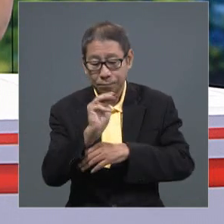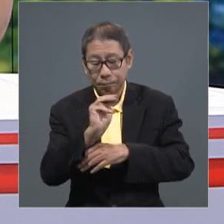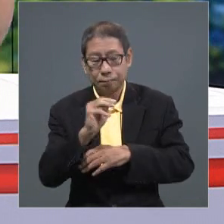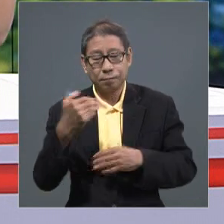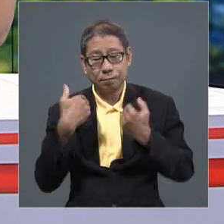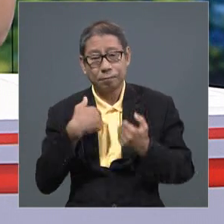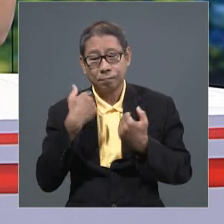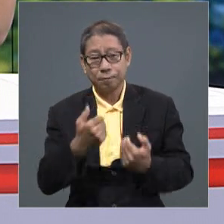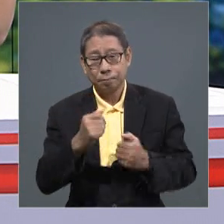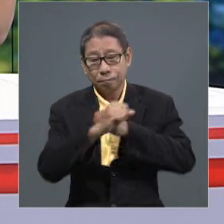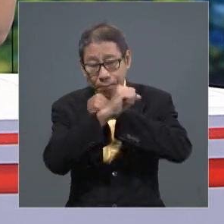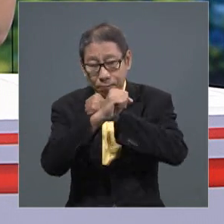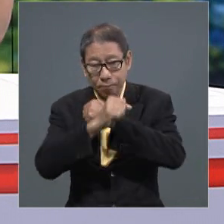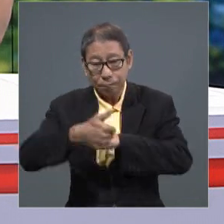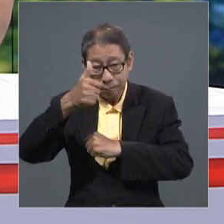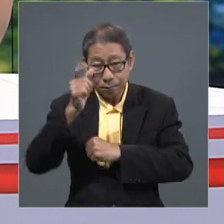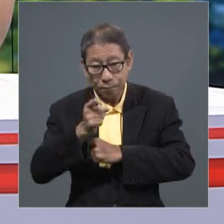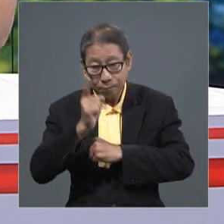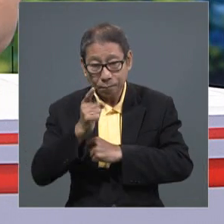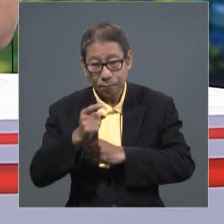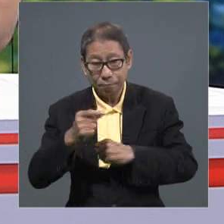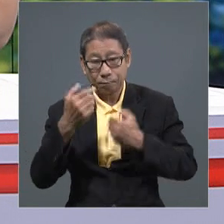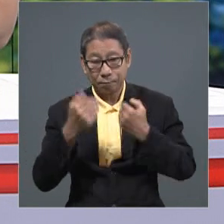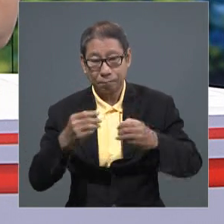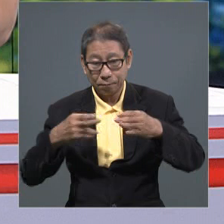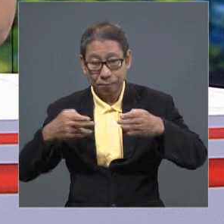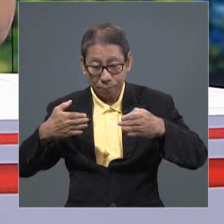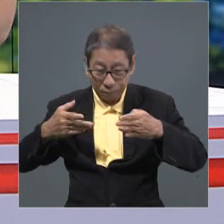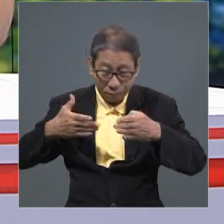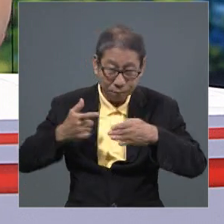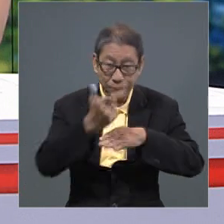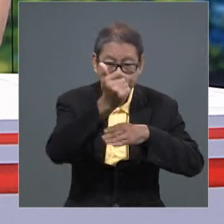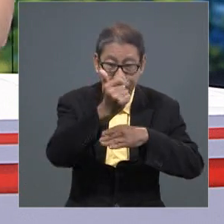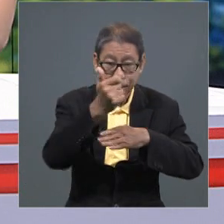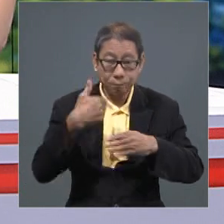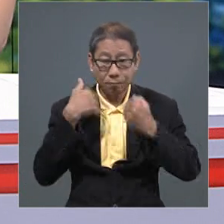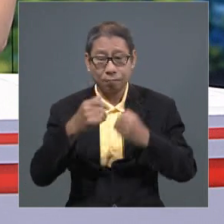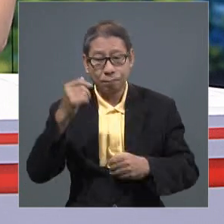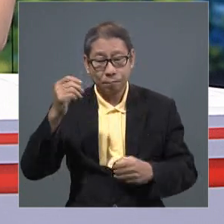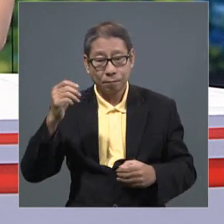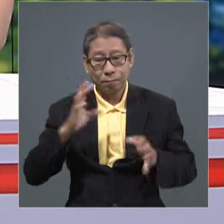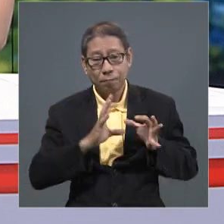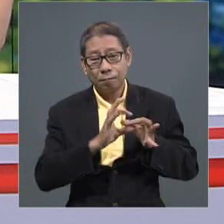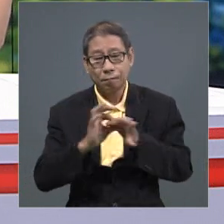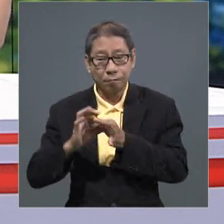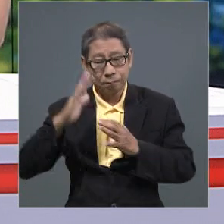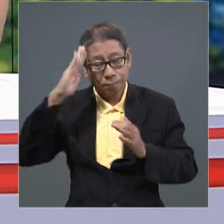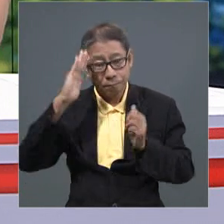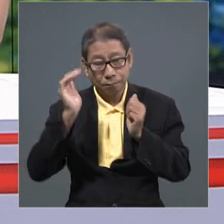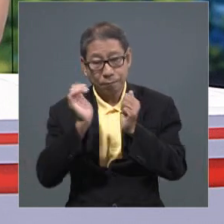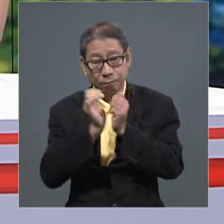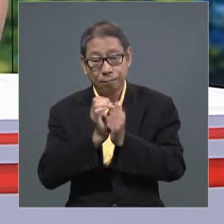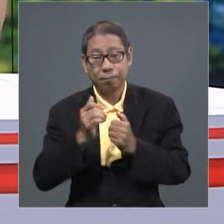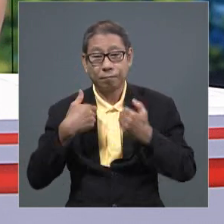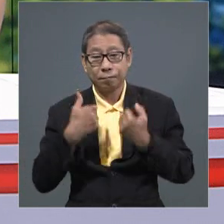แบบนี้มันป้องกันกระสุนได้จริงหรือเปล่าม ันน่าจะยิงแล้วทะลุเลยสิ ใช่เพราะไม่ใช่อะไรแล้วค่ะก็เป็นห่วงเรื่องของสวัสดิภาพของตำรวจด้วยเนี่ยนะคะ